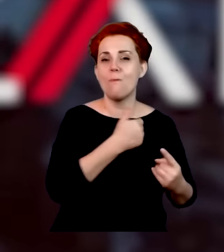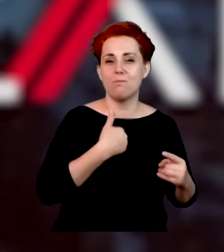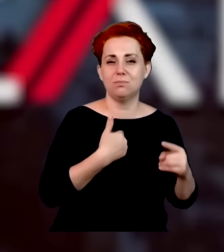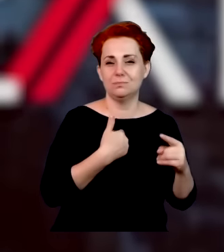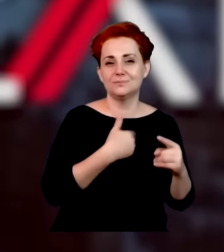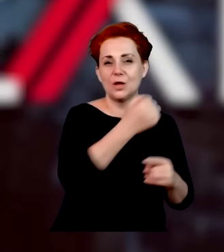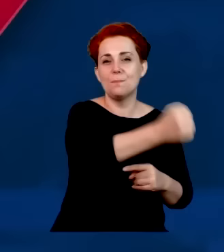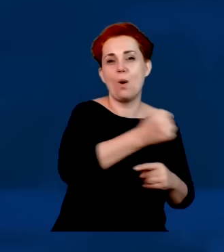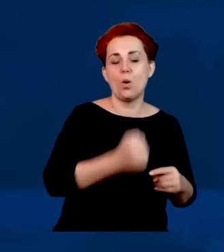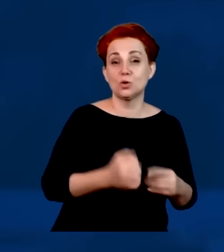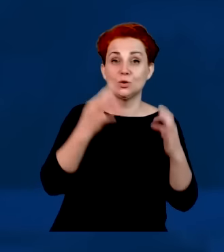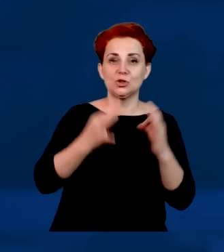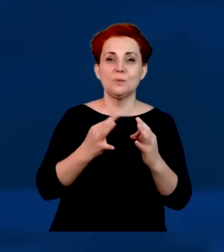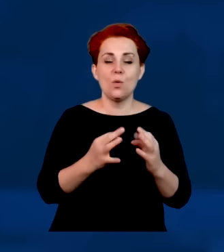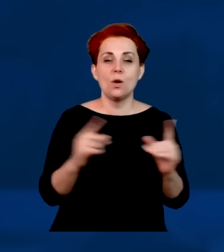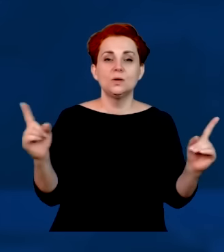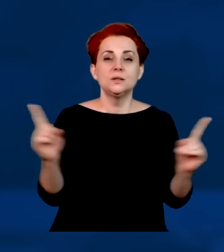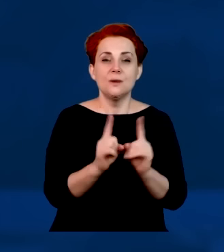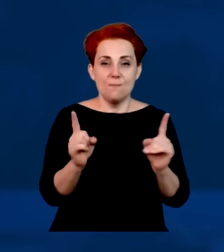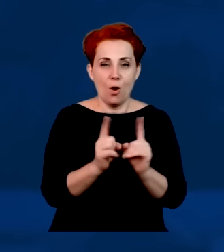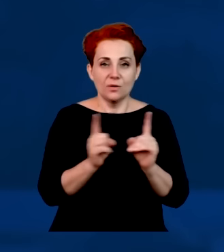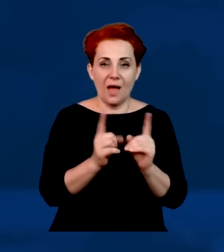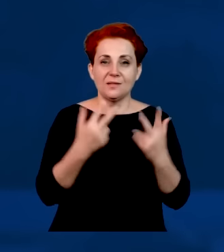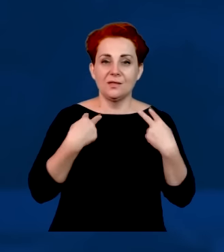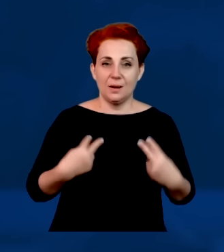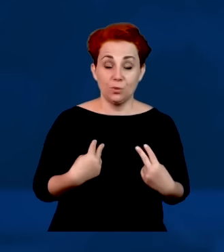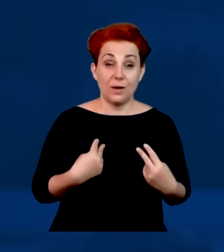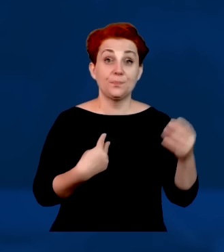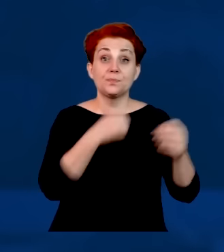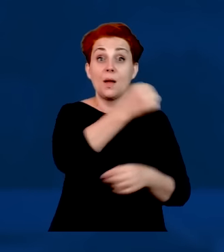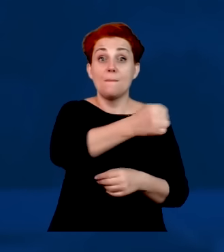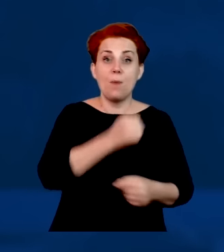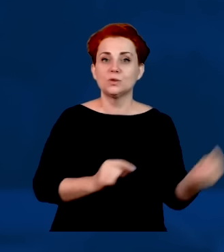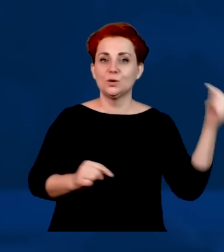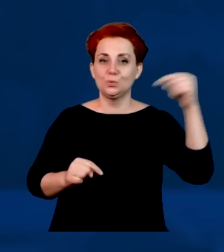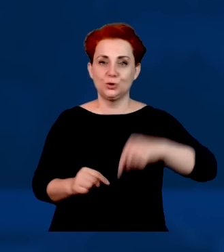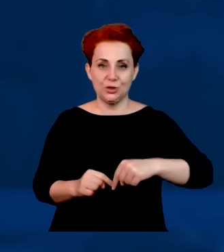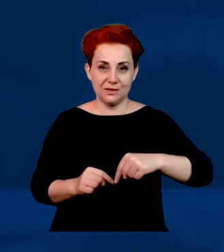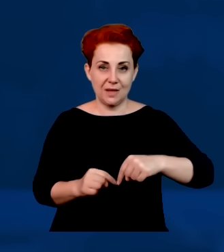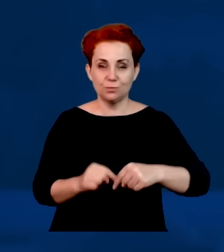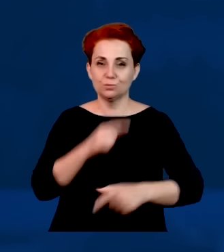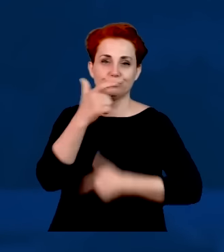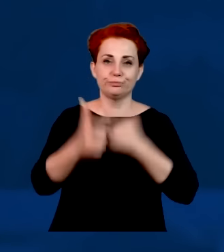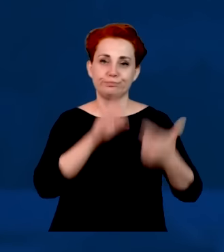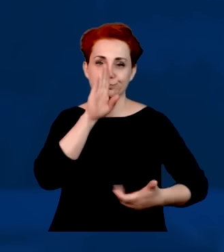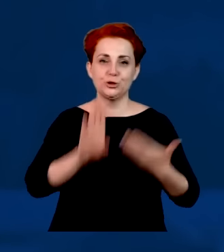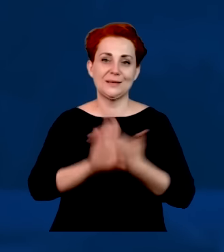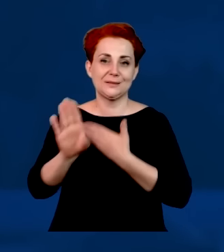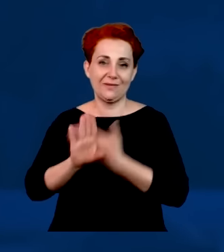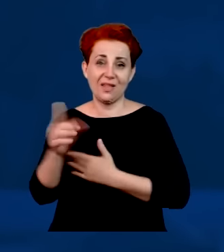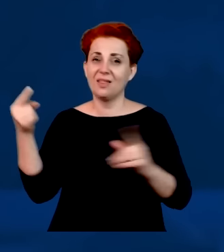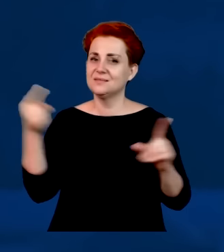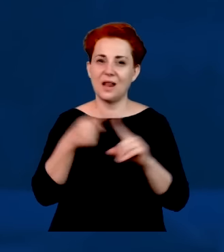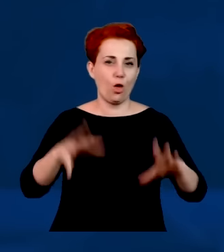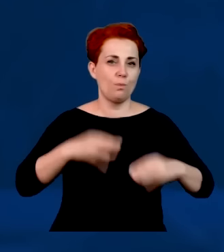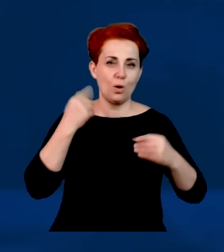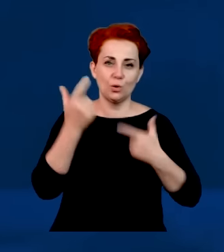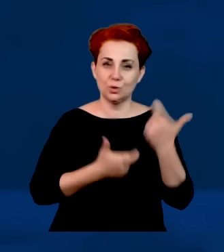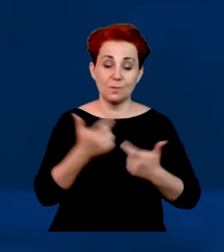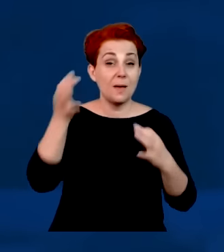Trybunału. Poseł Paweł Ślis przyszedł do Trybunału Konstytucyjnego zrobić szopkę. Cel był zamierzony od początku. Pani